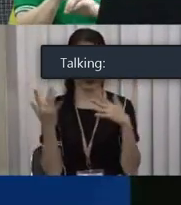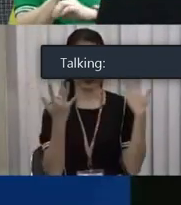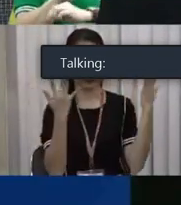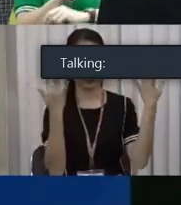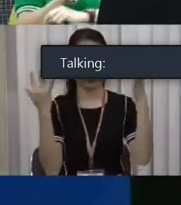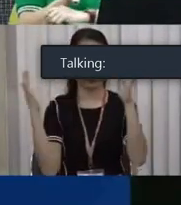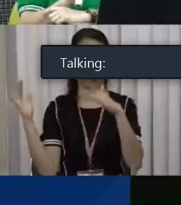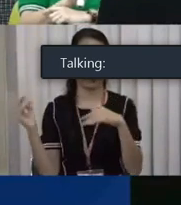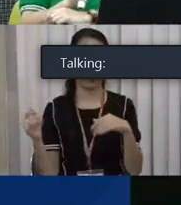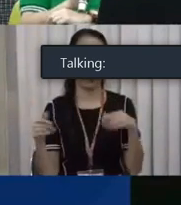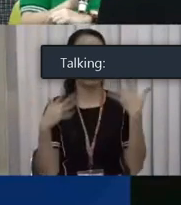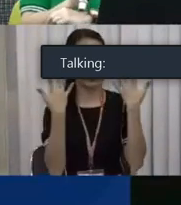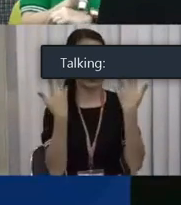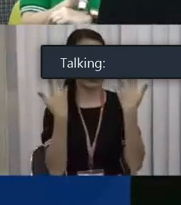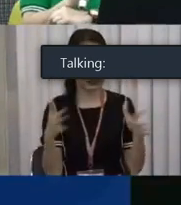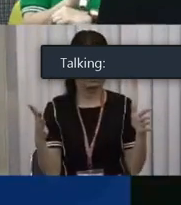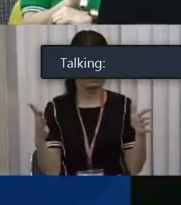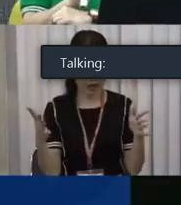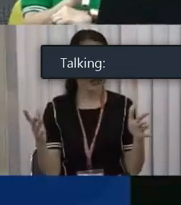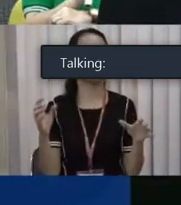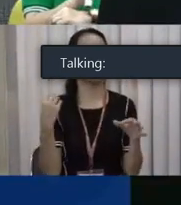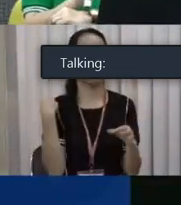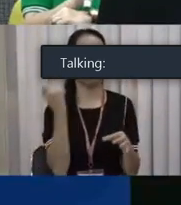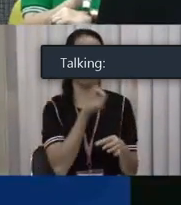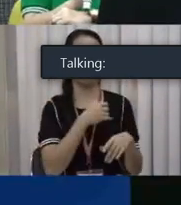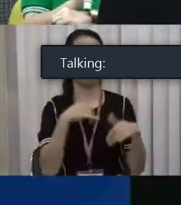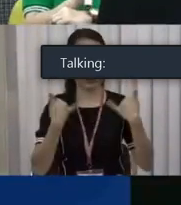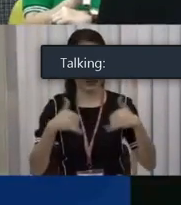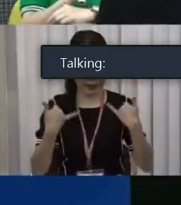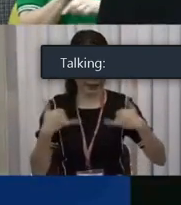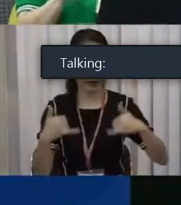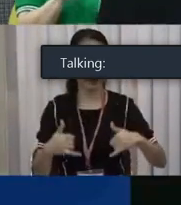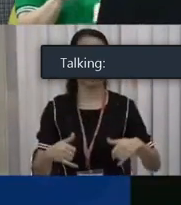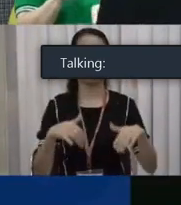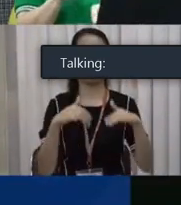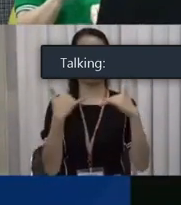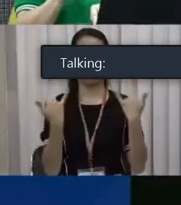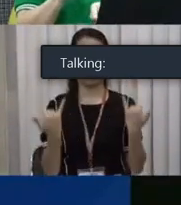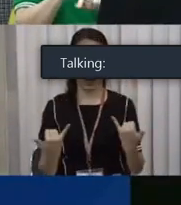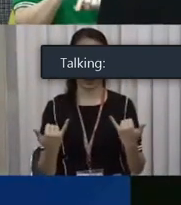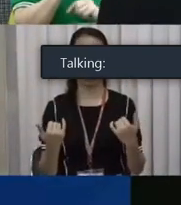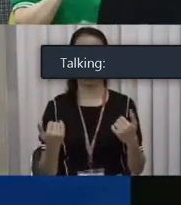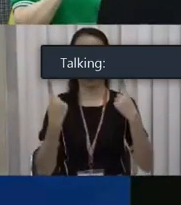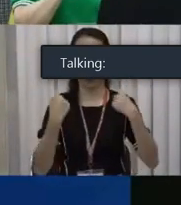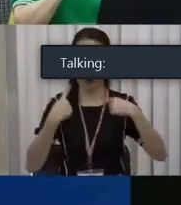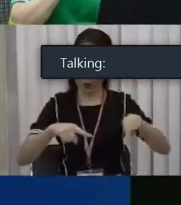human na ta sa atong game, padung na ta sa tininuod. Okay.